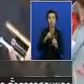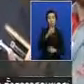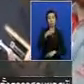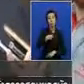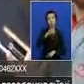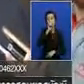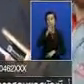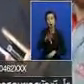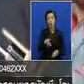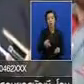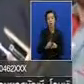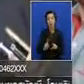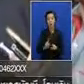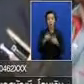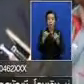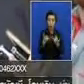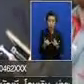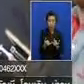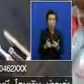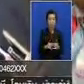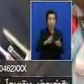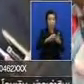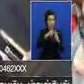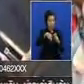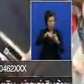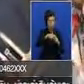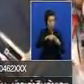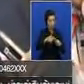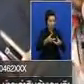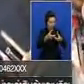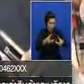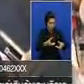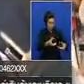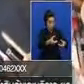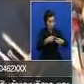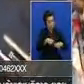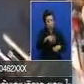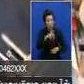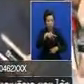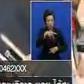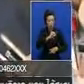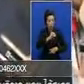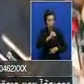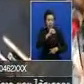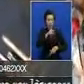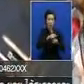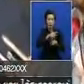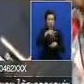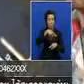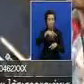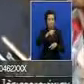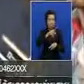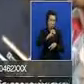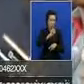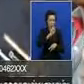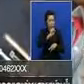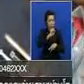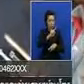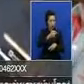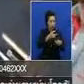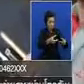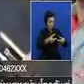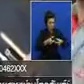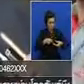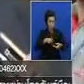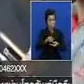ว่าตอนนี้เรื่องทั้งหมดยังอยู่กับผมอยู่แล้วก็ผมมีหน้าที่ในการเสนอความถึ